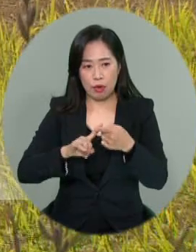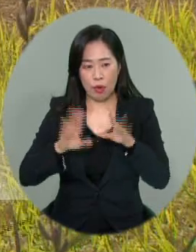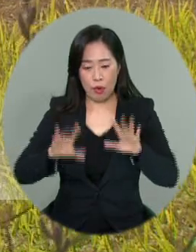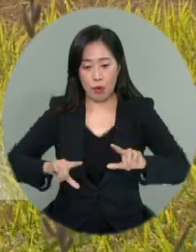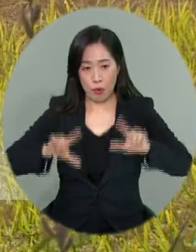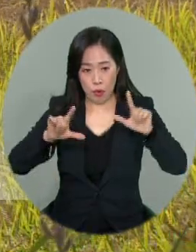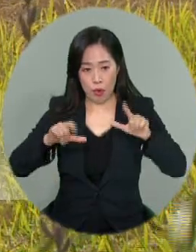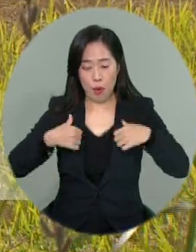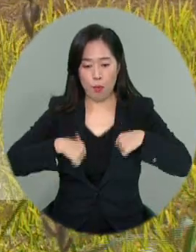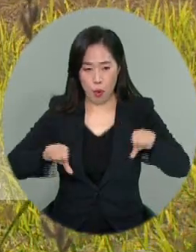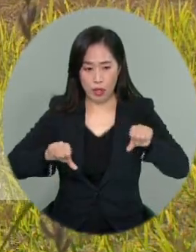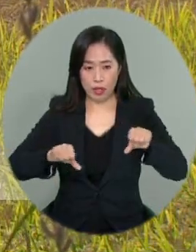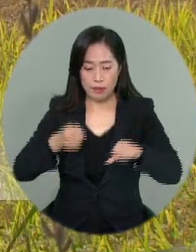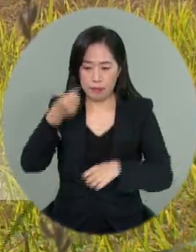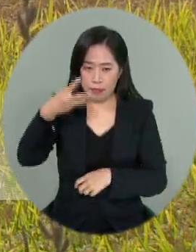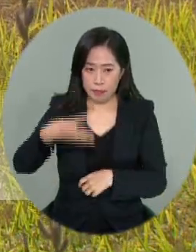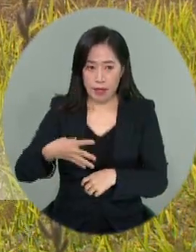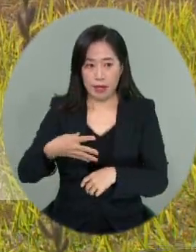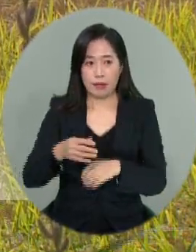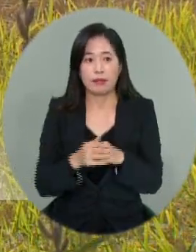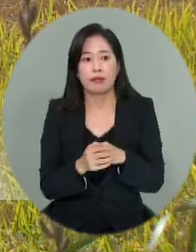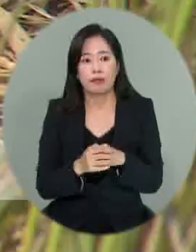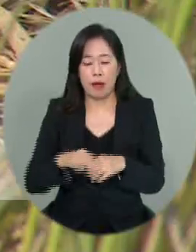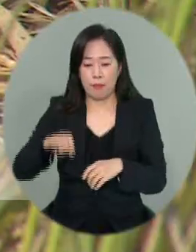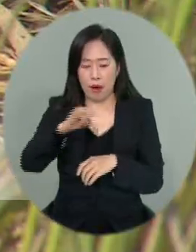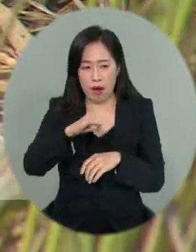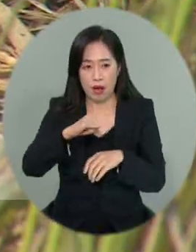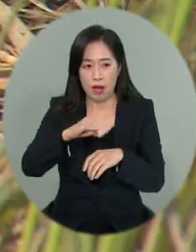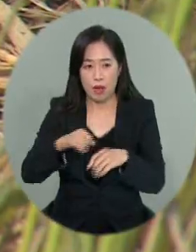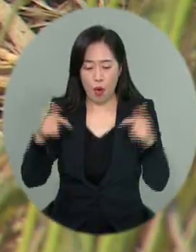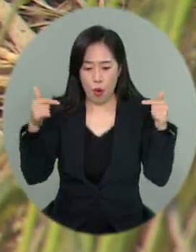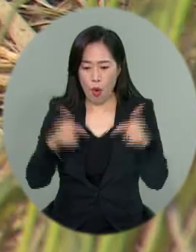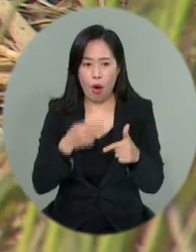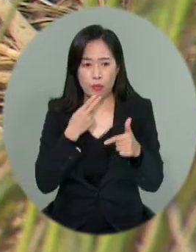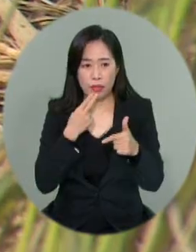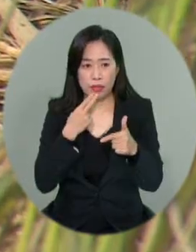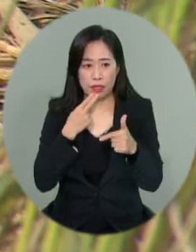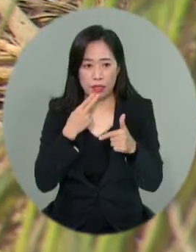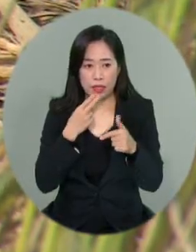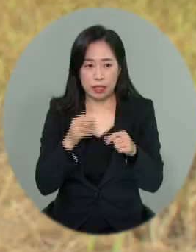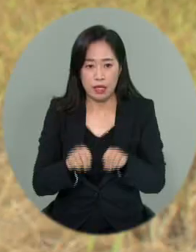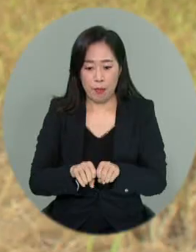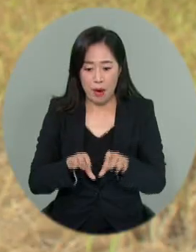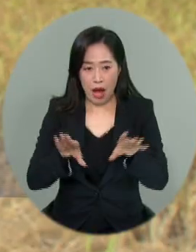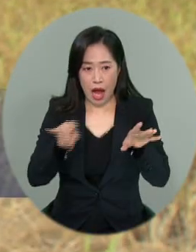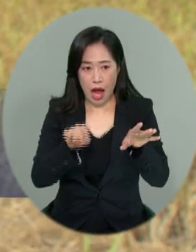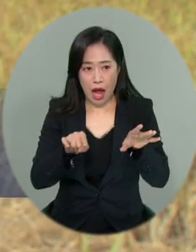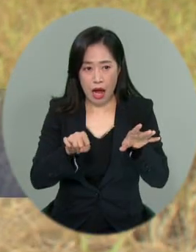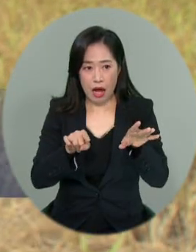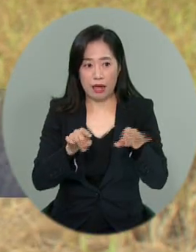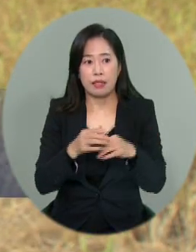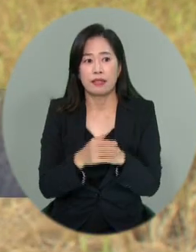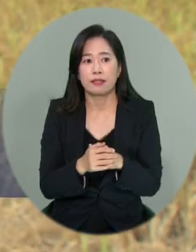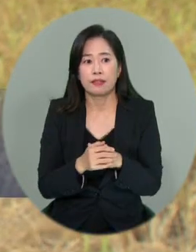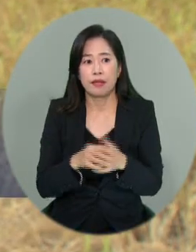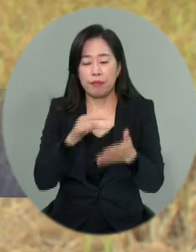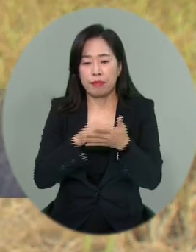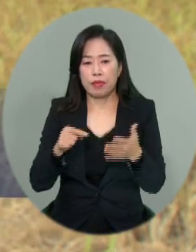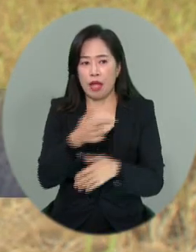있습니다. 중국 벼멸구 떼가 사그라지지 않고 인근을 초토화하고 있기 때문입니다. 처음이에요.